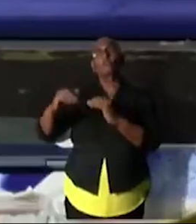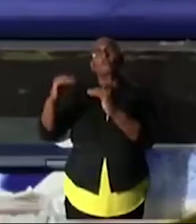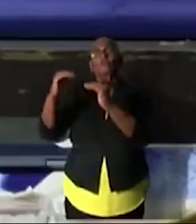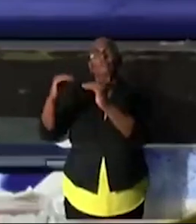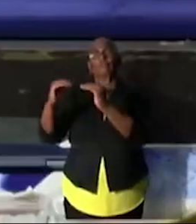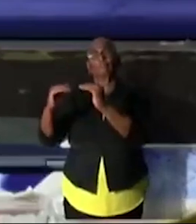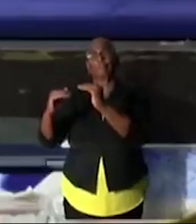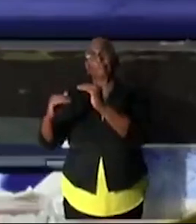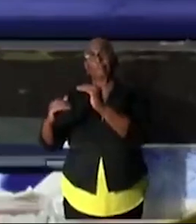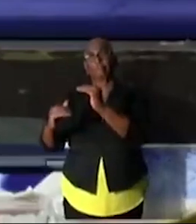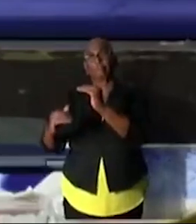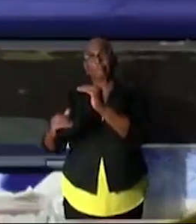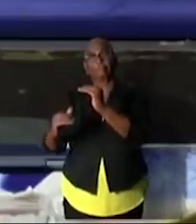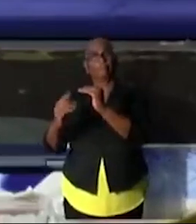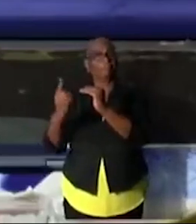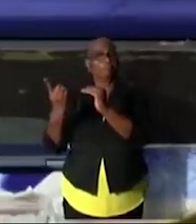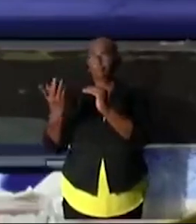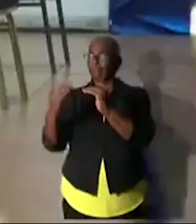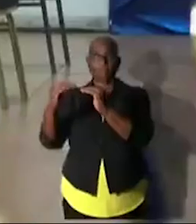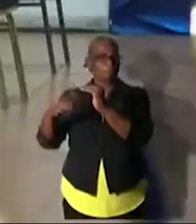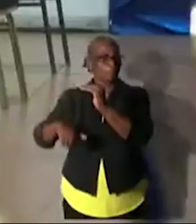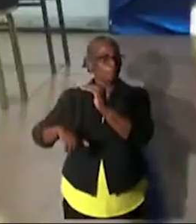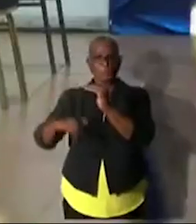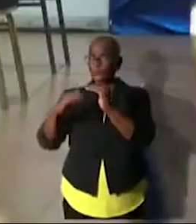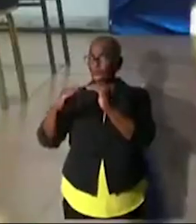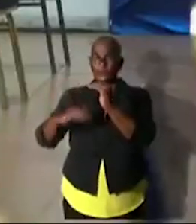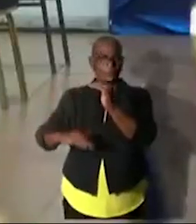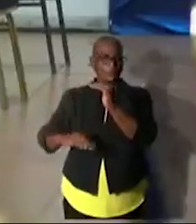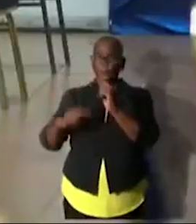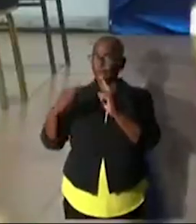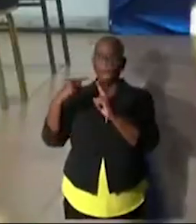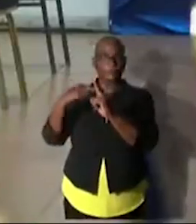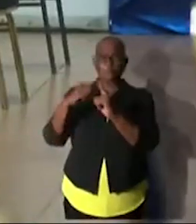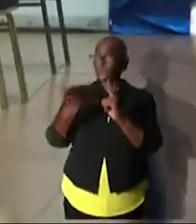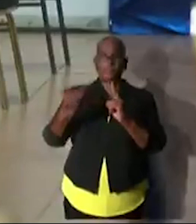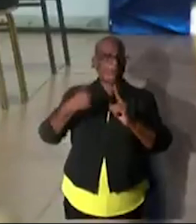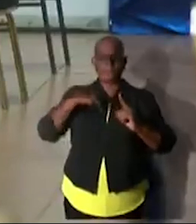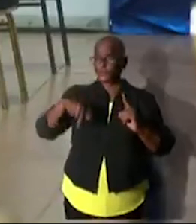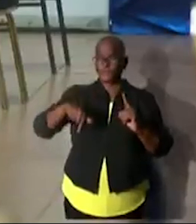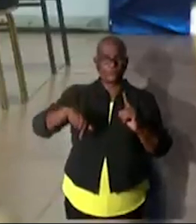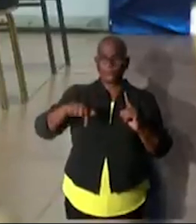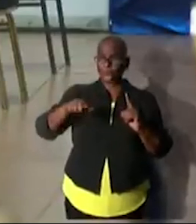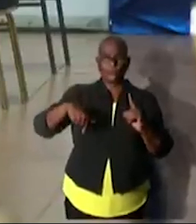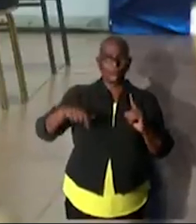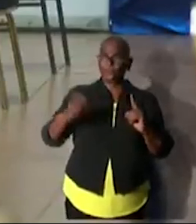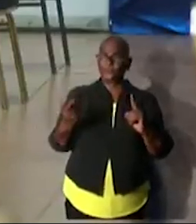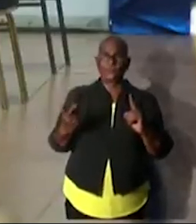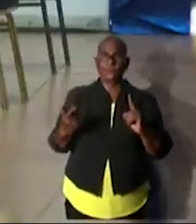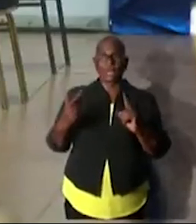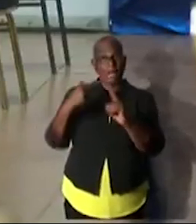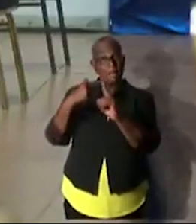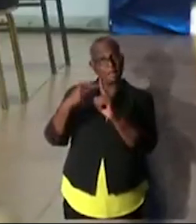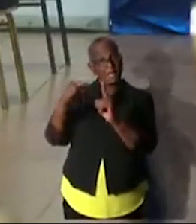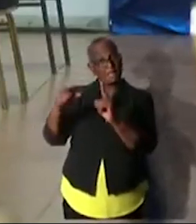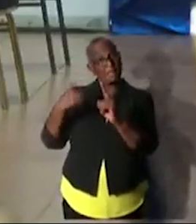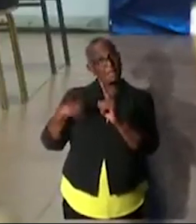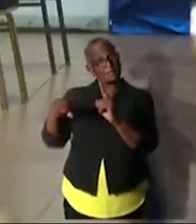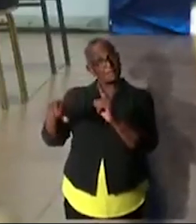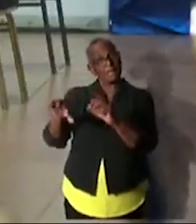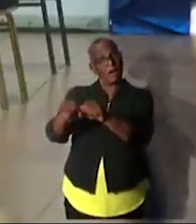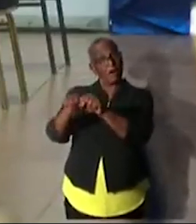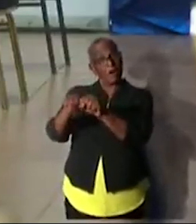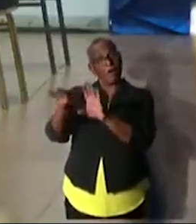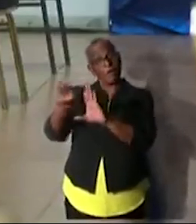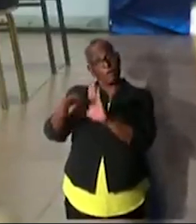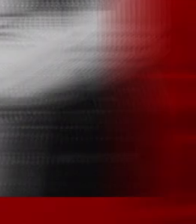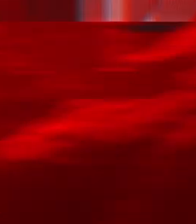dagen al geen positieve cases te melden. Hopelijk blijft het zo. Als de mensen zich houden aan de regels, dan ga je geen nieuwe